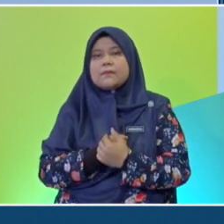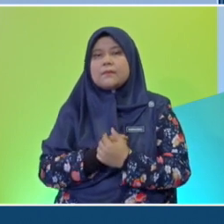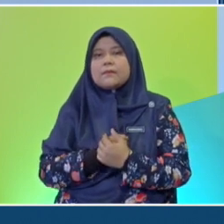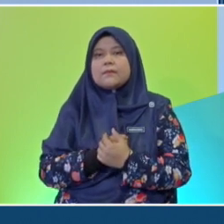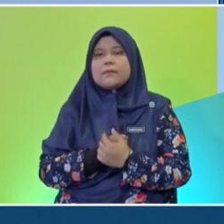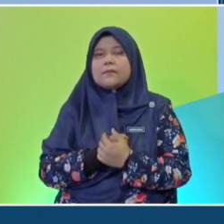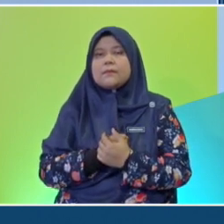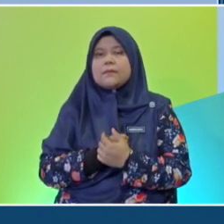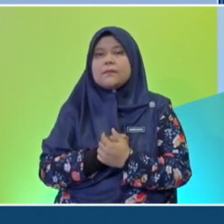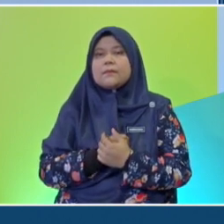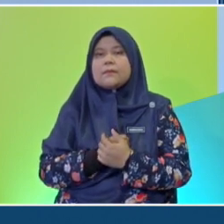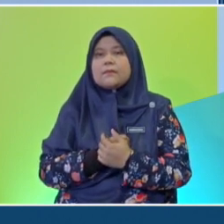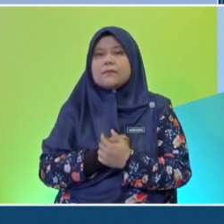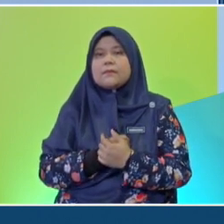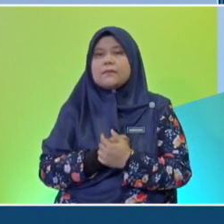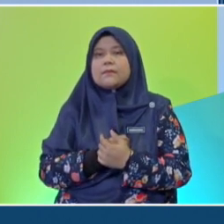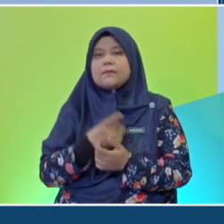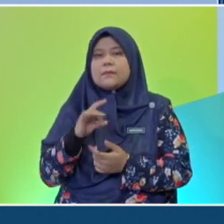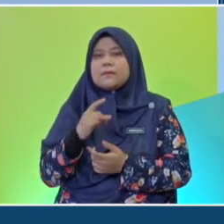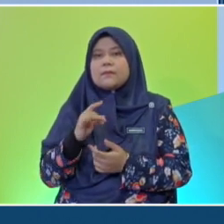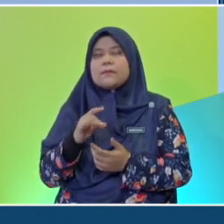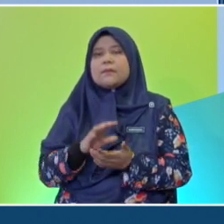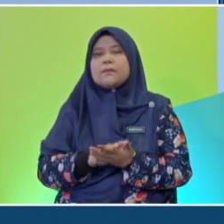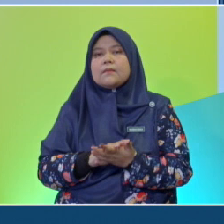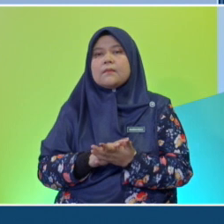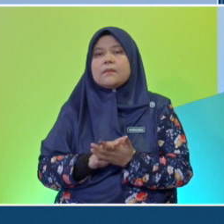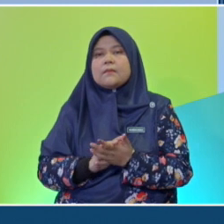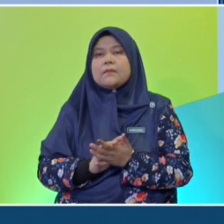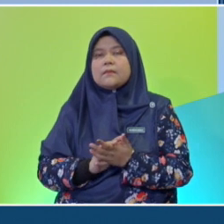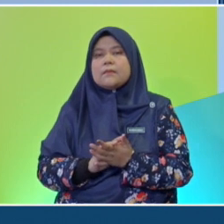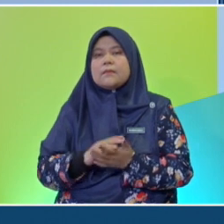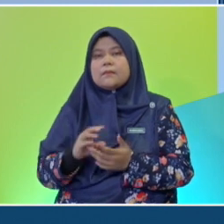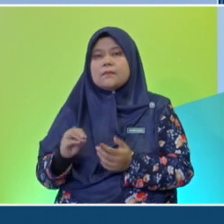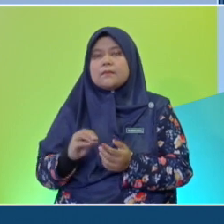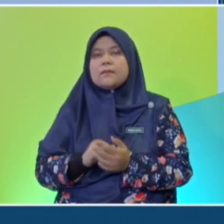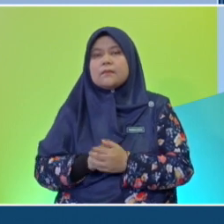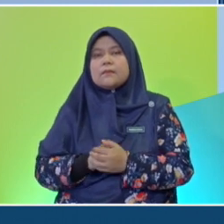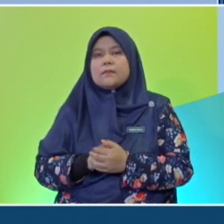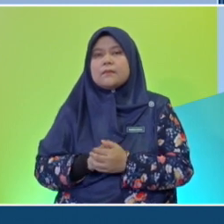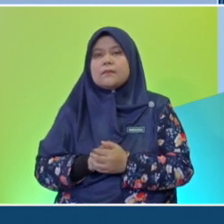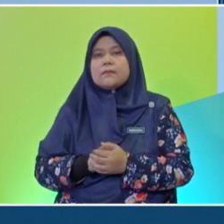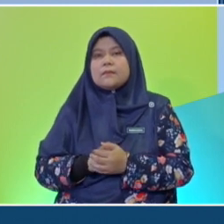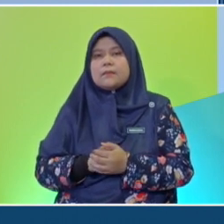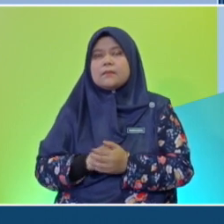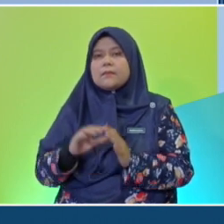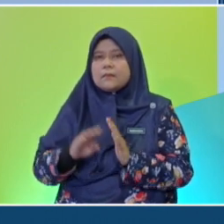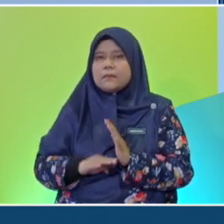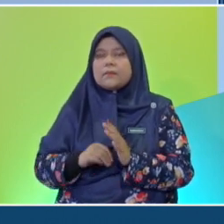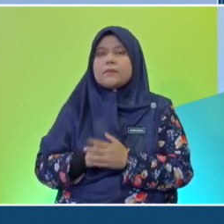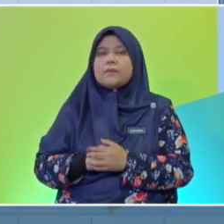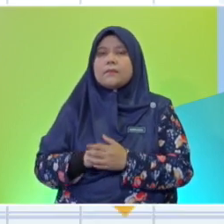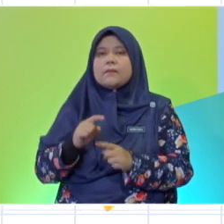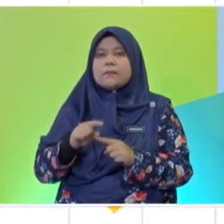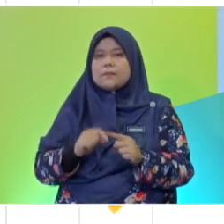maka kita kenapa 18x = 4 dan 54 Oke jadi 18 itu kita akan bawa ke bawah ke sebelah kanan jadi